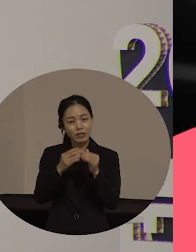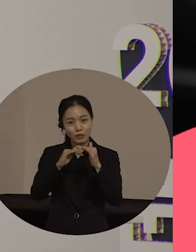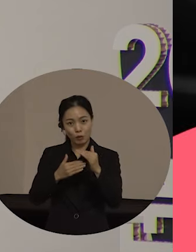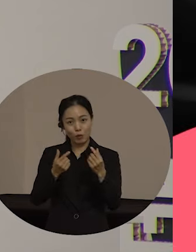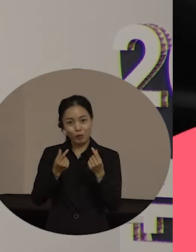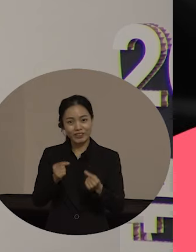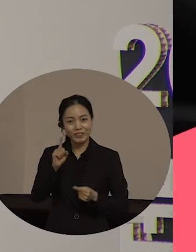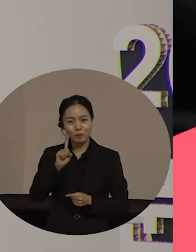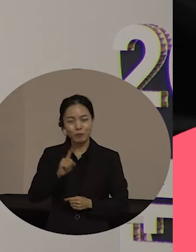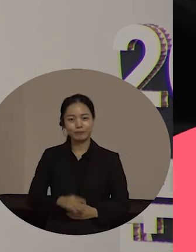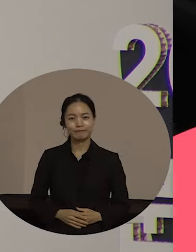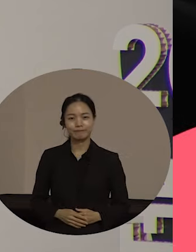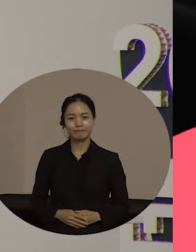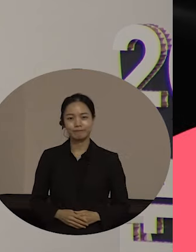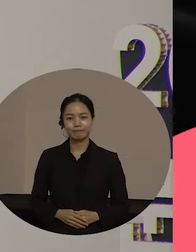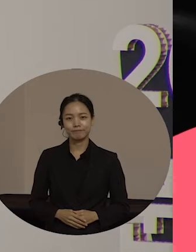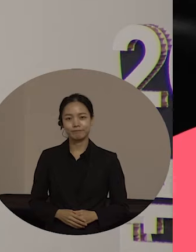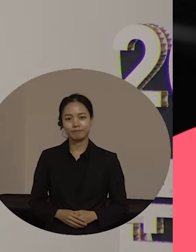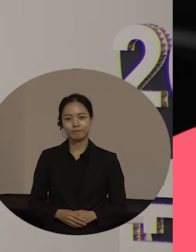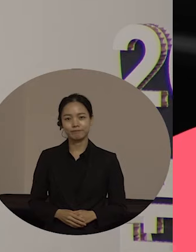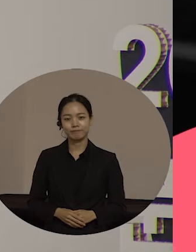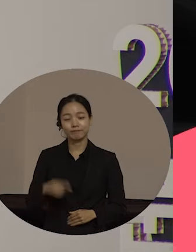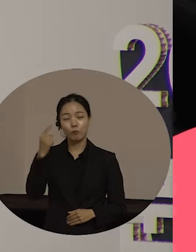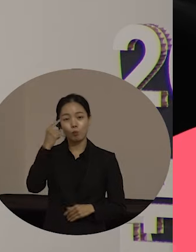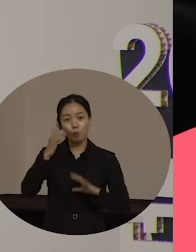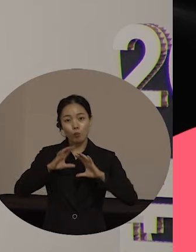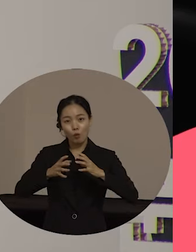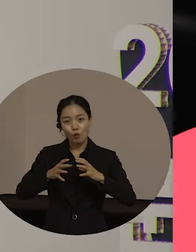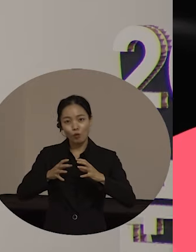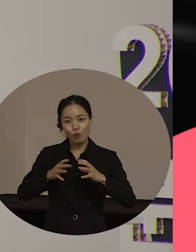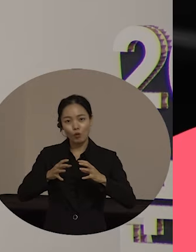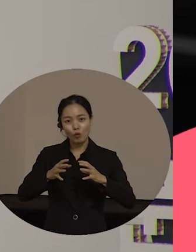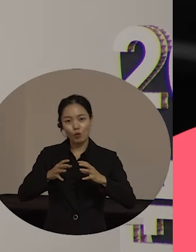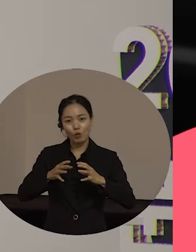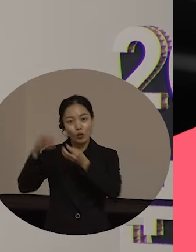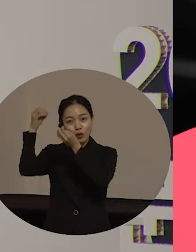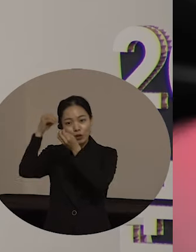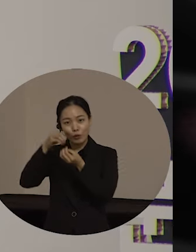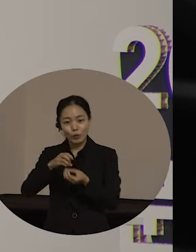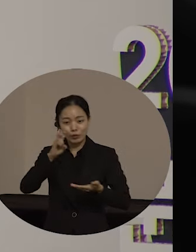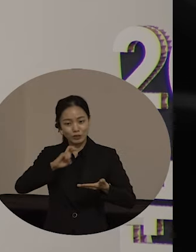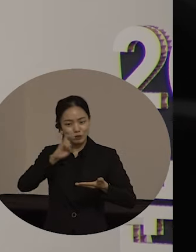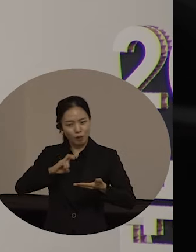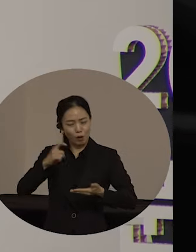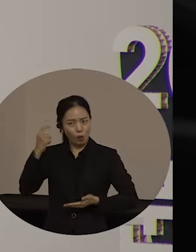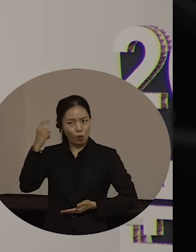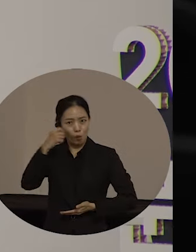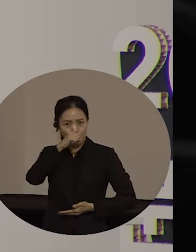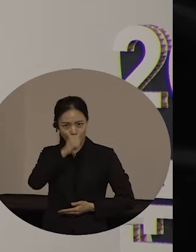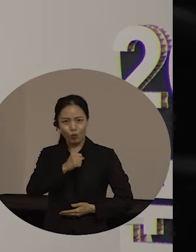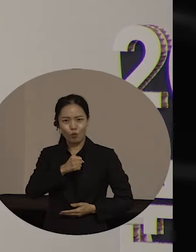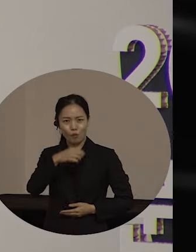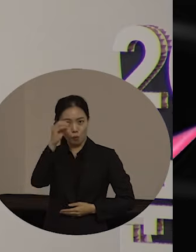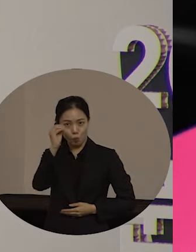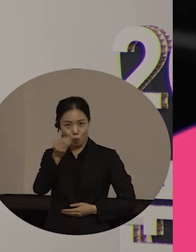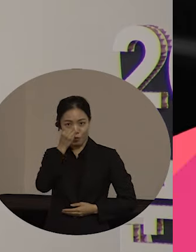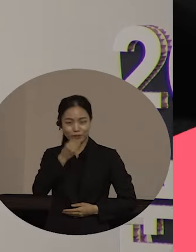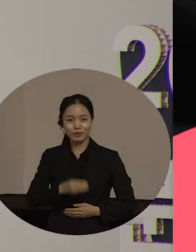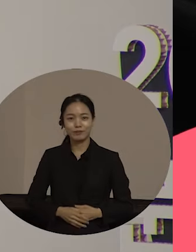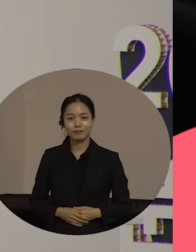사실은 뭐냐면 참 몽골리아의 그 전통 음악이 참 좋은데 들어봤는데 참 멋지더라. 근데